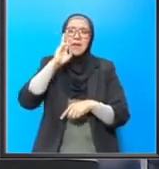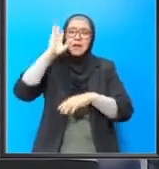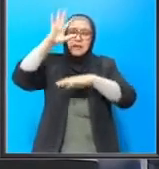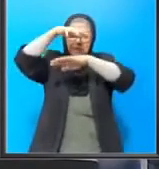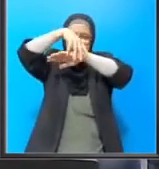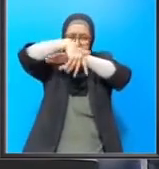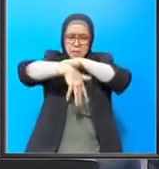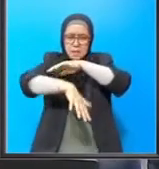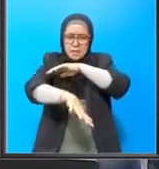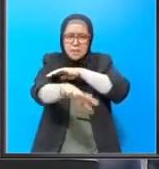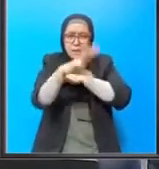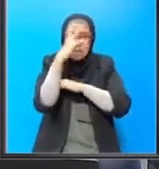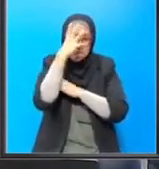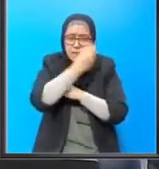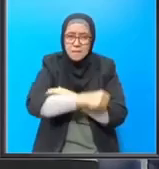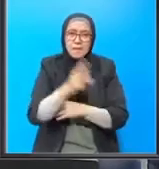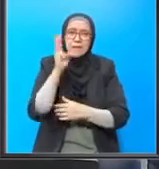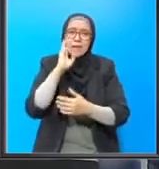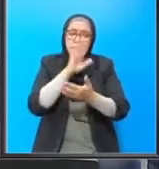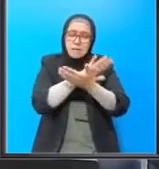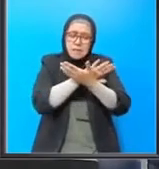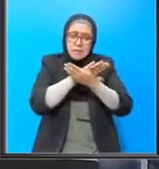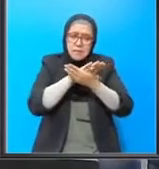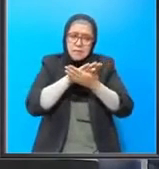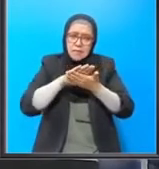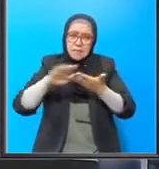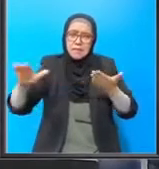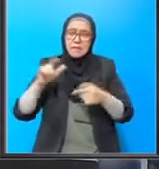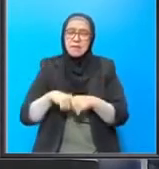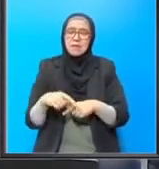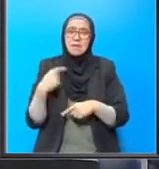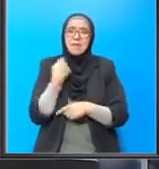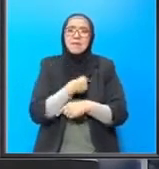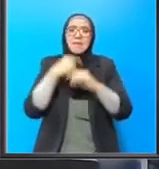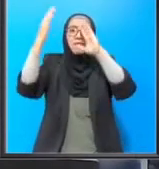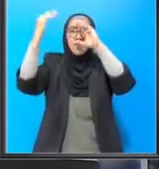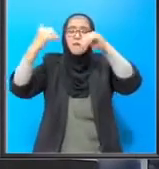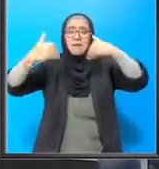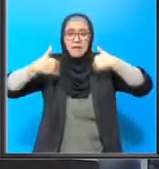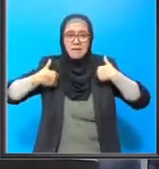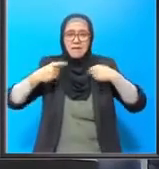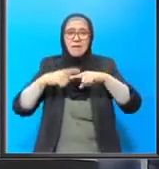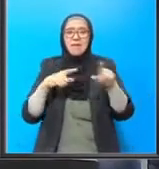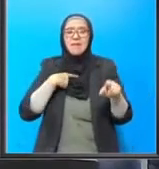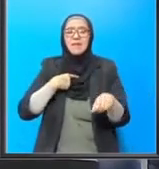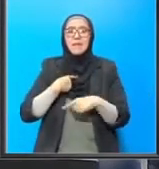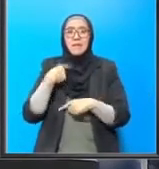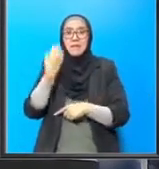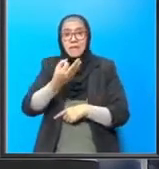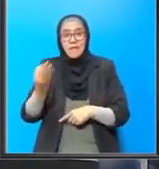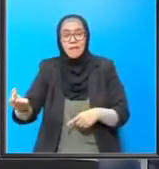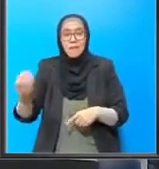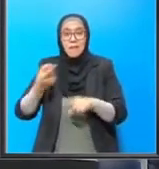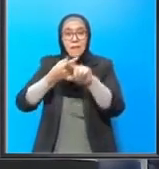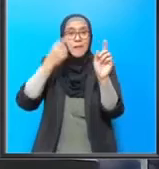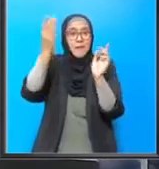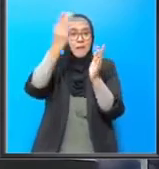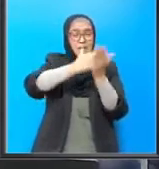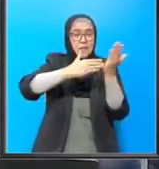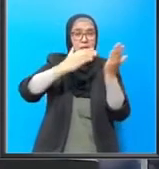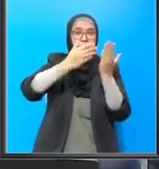bersih namun kita mengharapkan adanya prasarana daripada PH Kementerian pelancongan